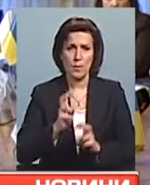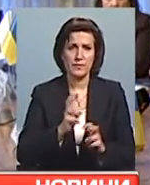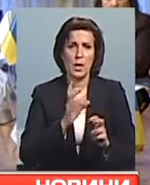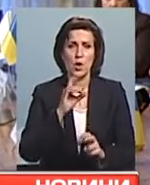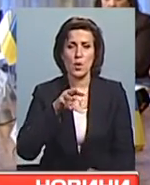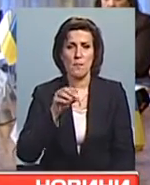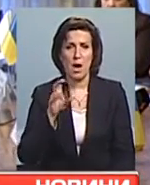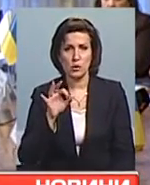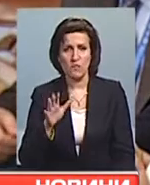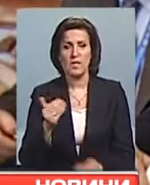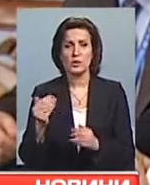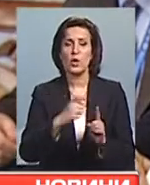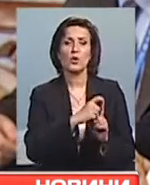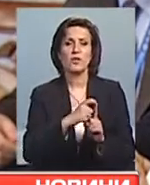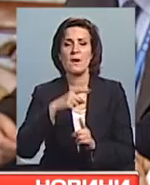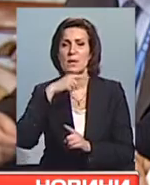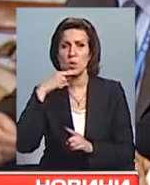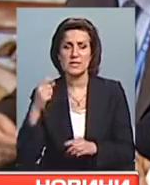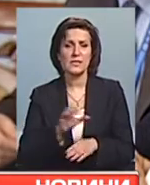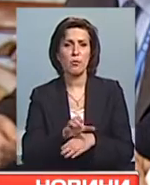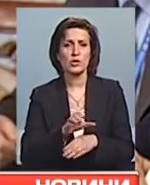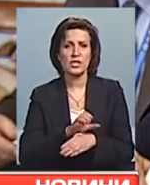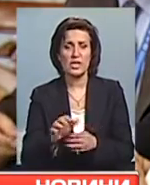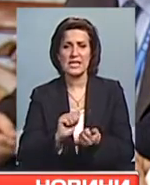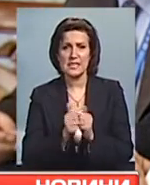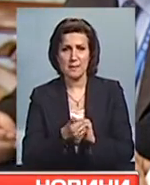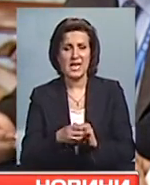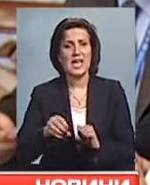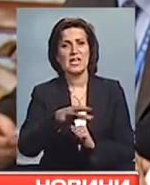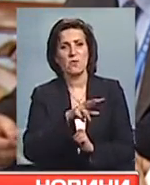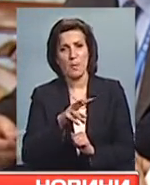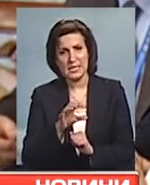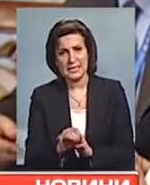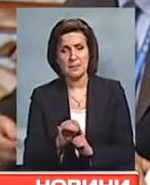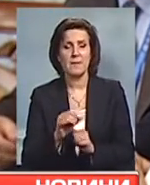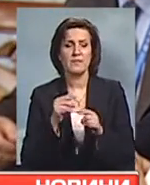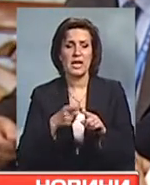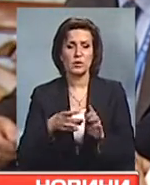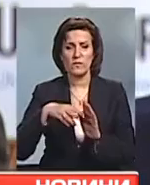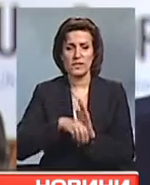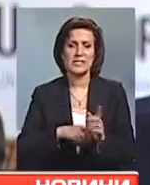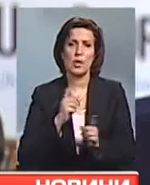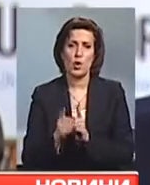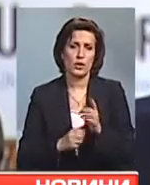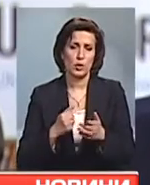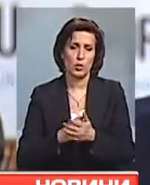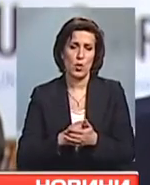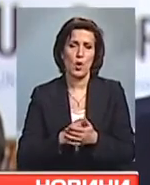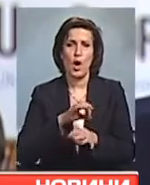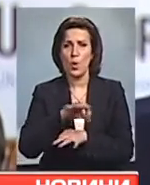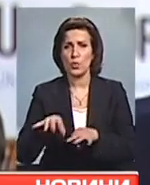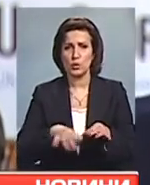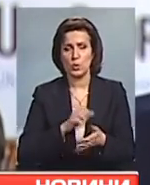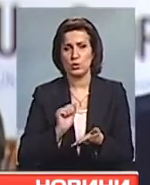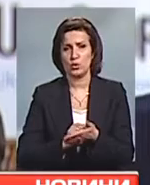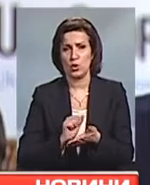Роман Романов. За його словами, російських постачальників замінили, зокрема, європейськими. Для цього внесли корективи до